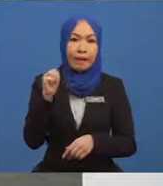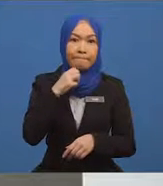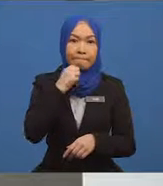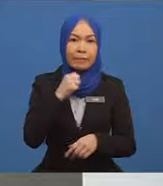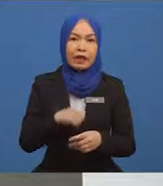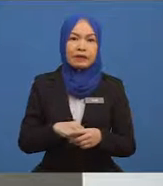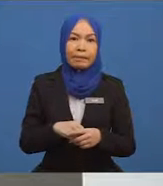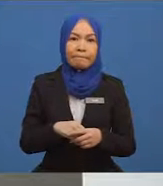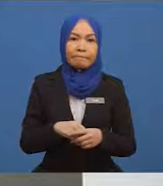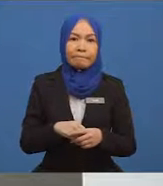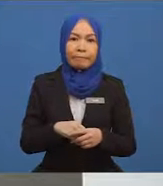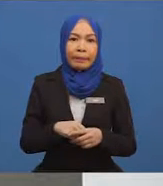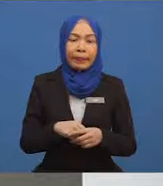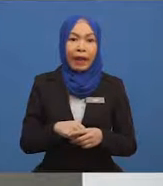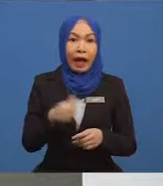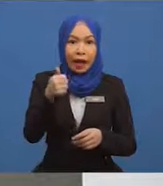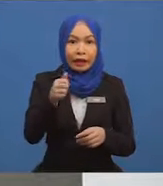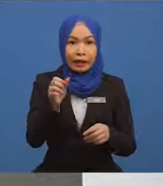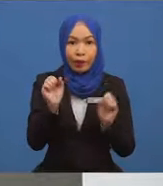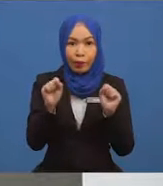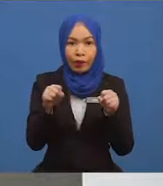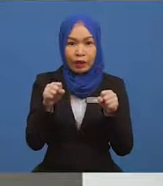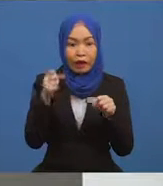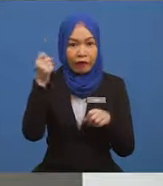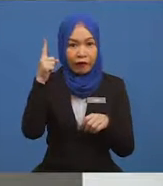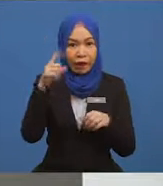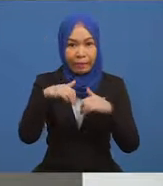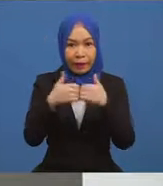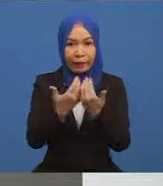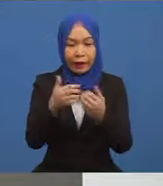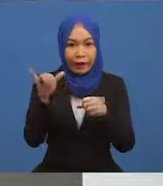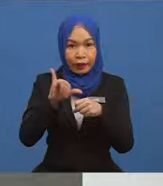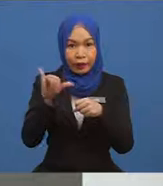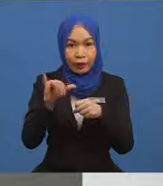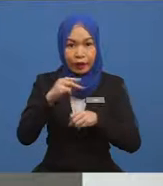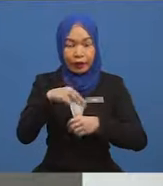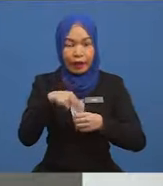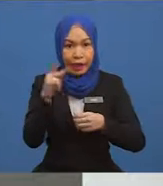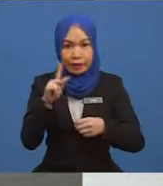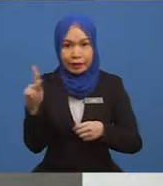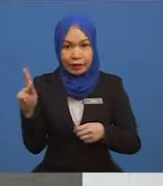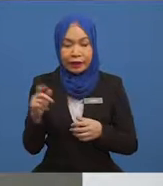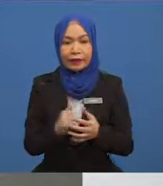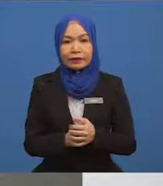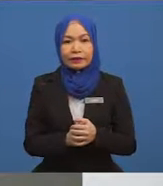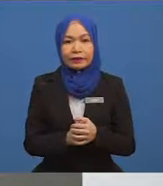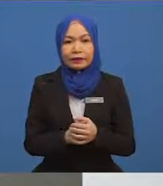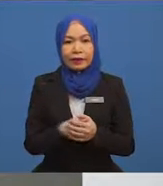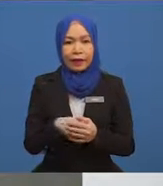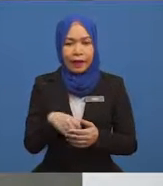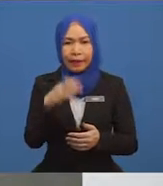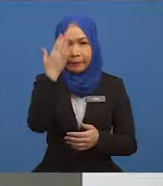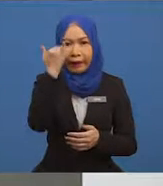anda sudah faham bagaimana dadih atau yogurt dihasilkan dan